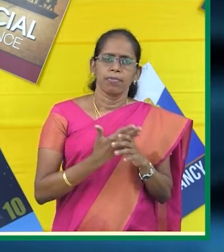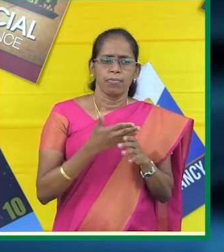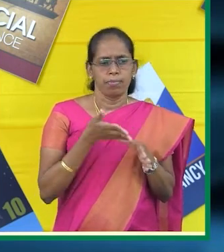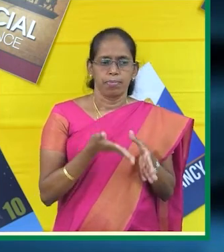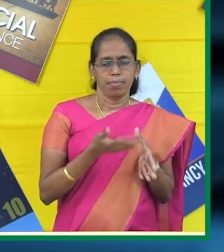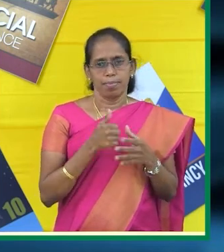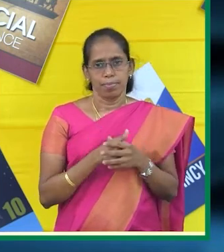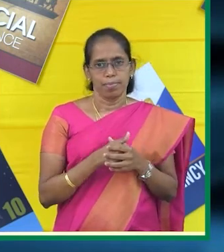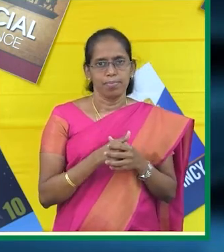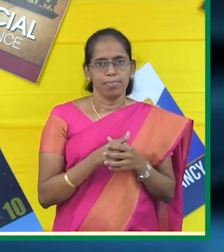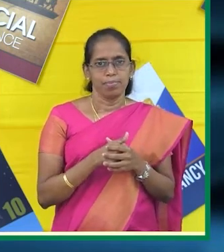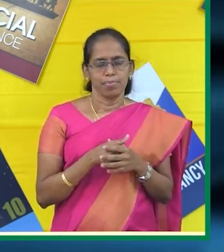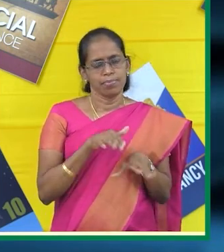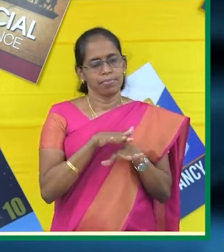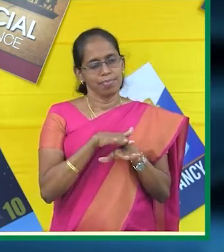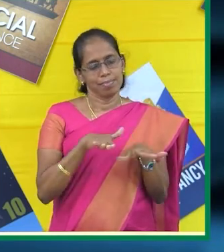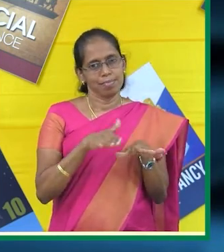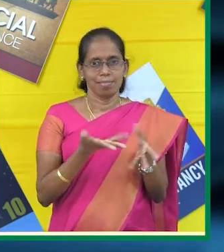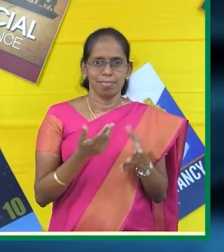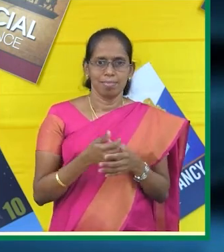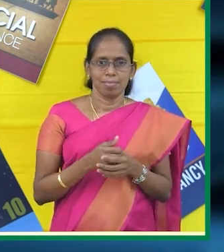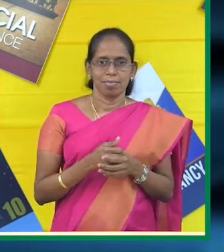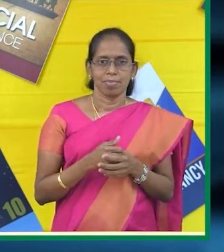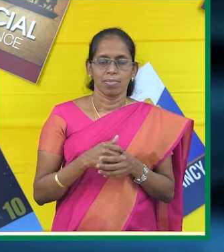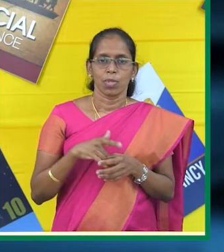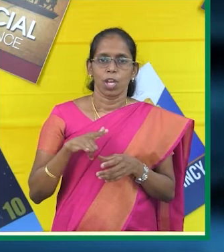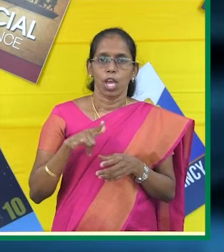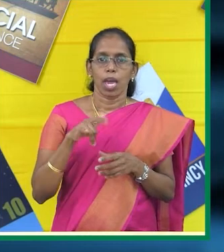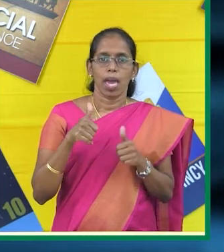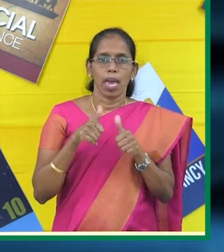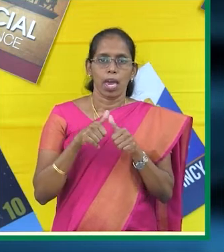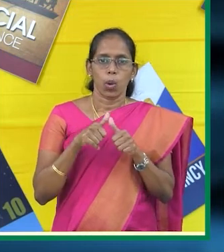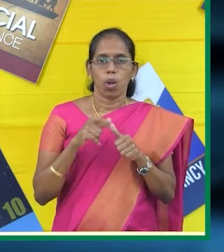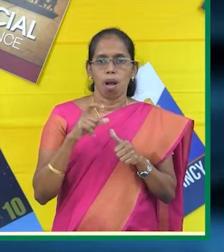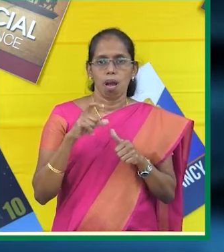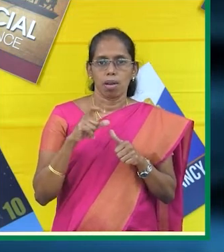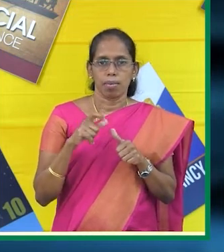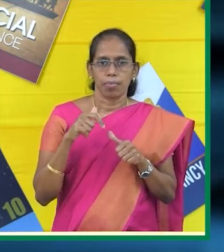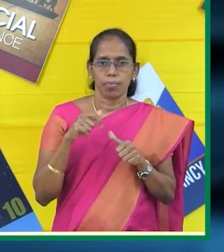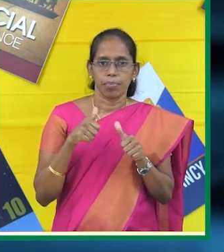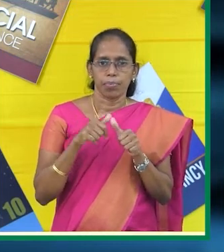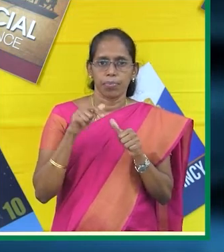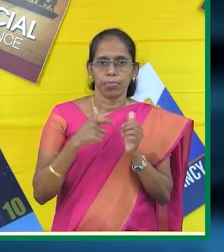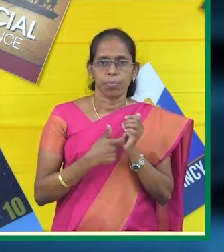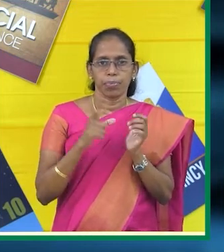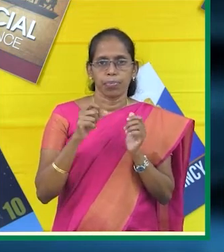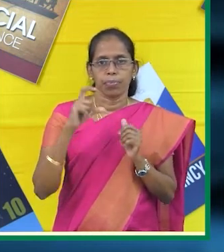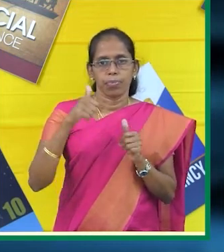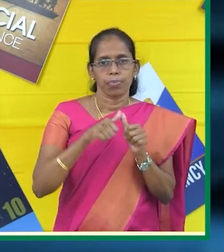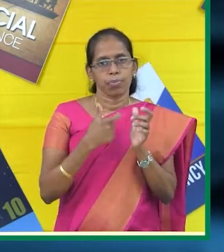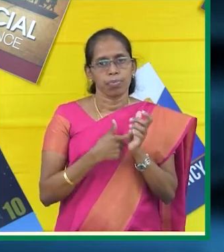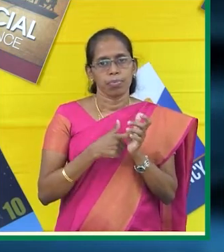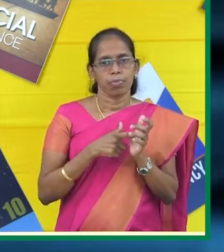அந்த பணிகளை எல்லாம் முடித்து கொண்டு ஏரோ கார் மூலமாகவே மீண்டும் தன்னுடைய அலுவலகத்திற்கு